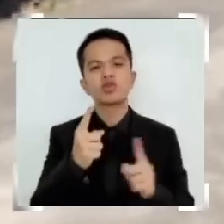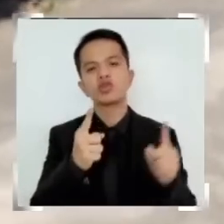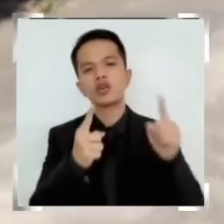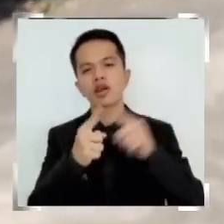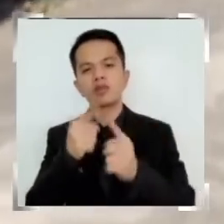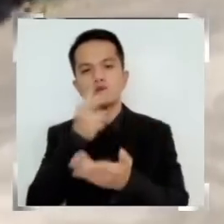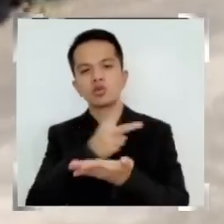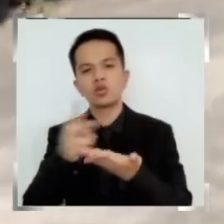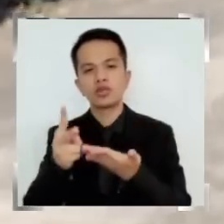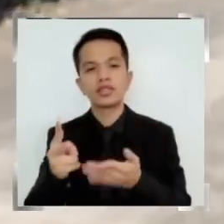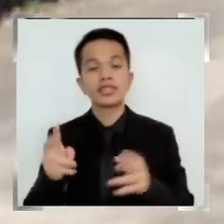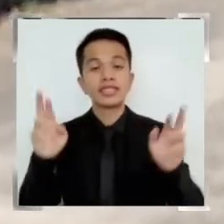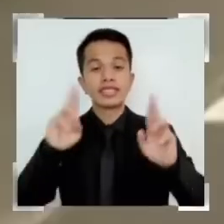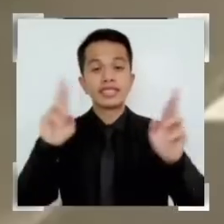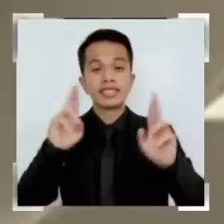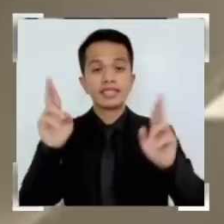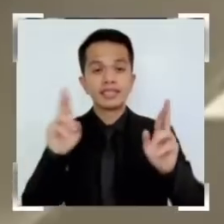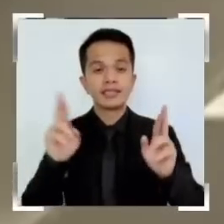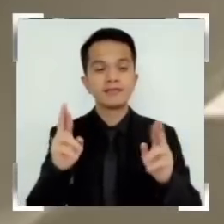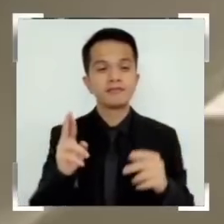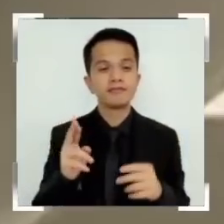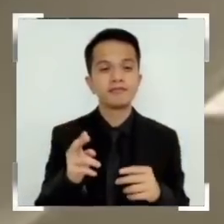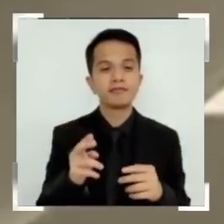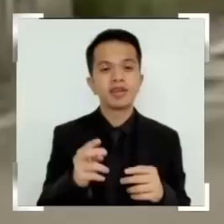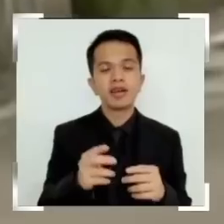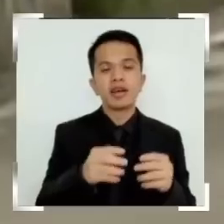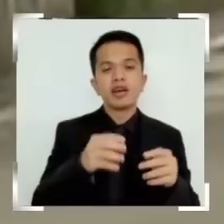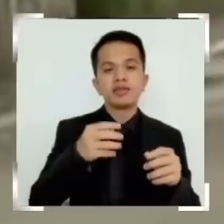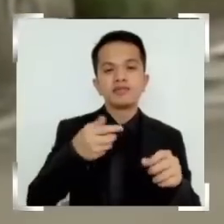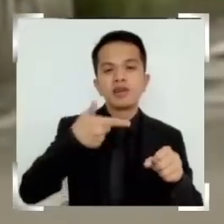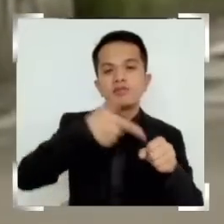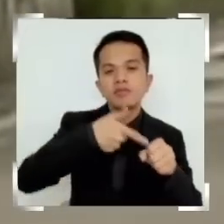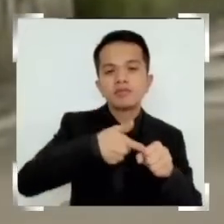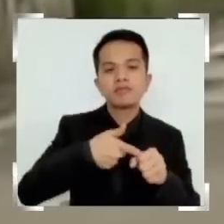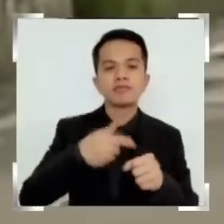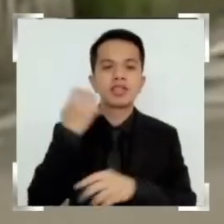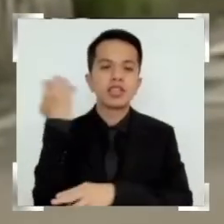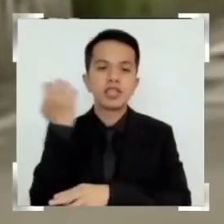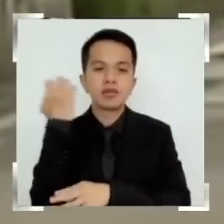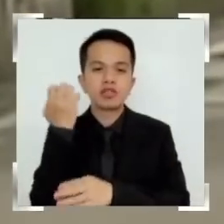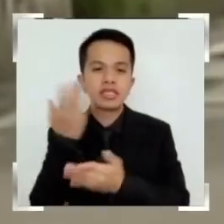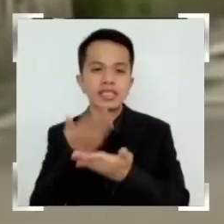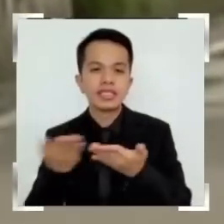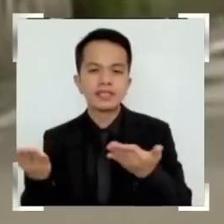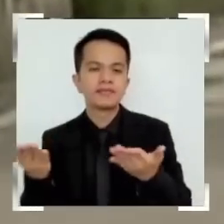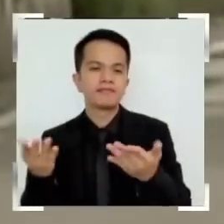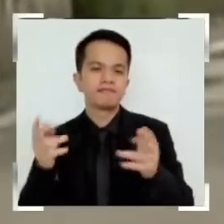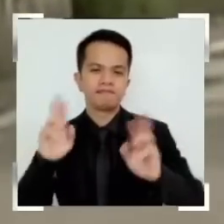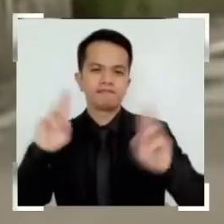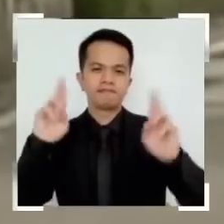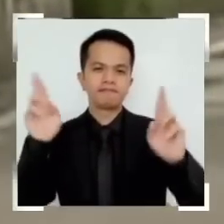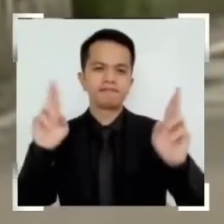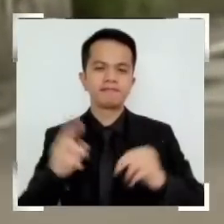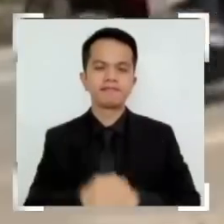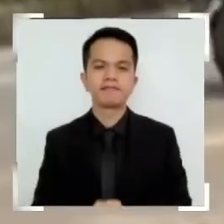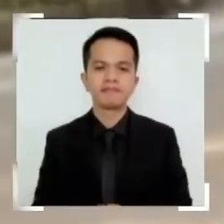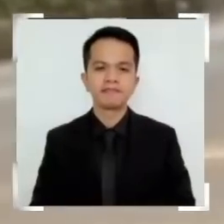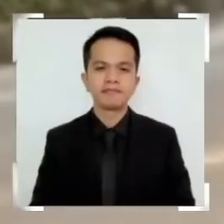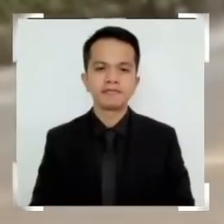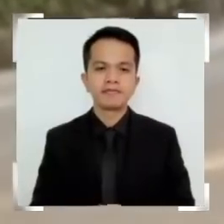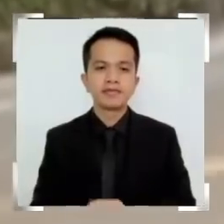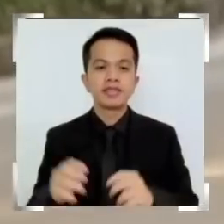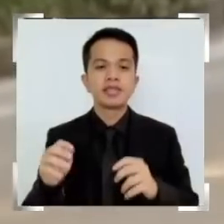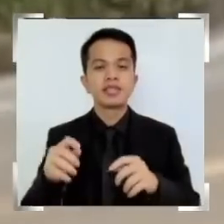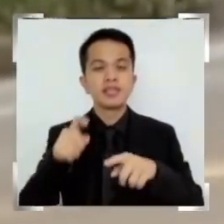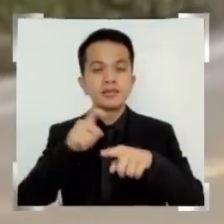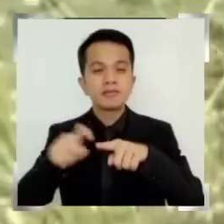mga gensets namin, fuel, saka emergency light po. In case po, nakawala po kami ng power. Hindi kami